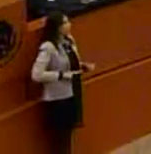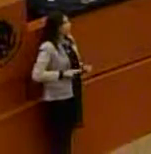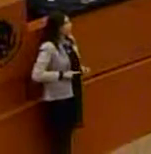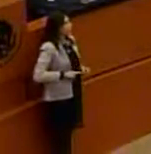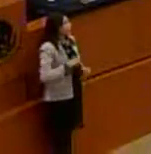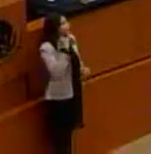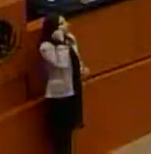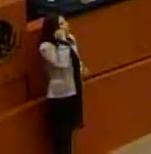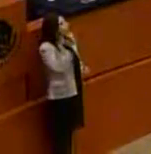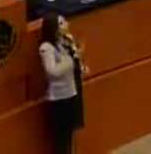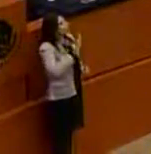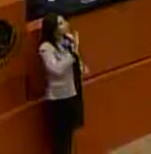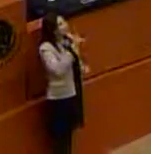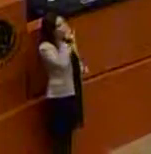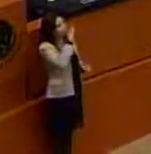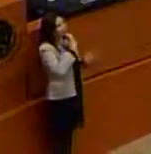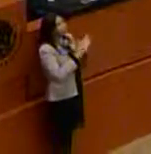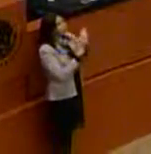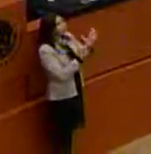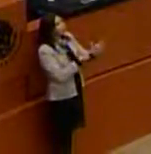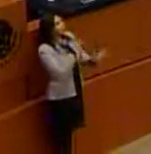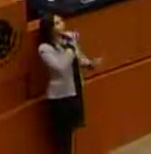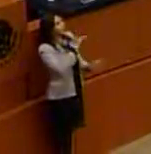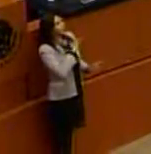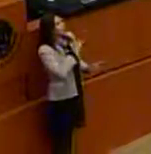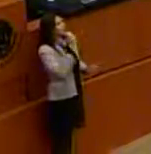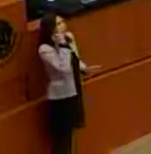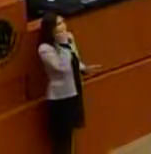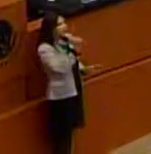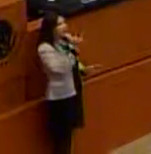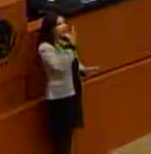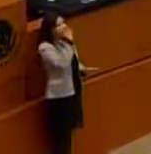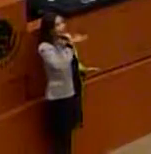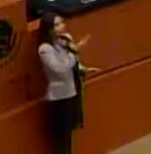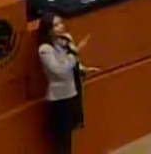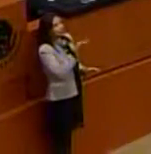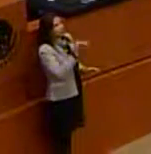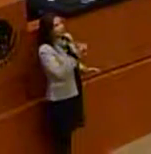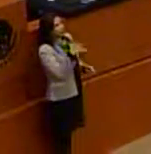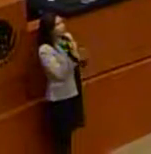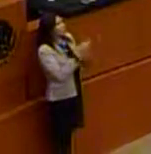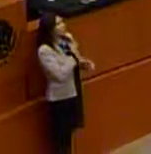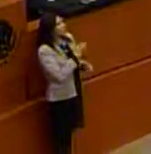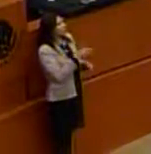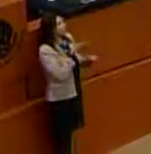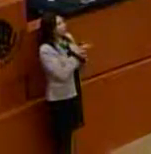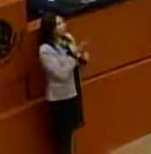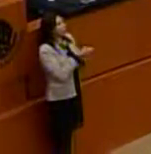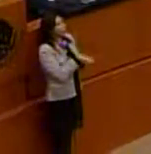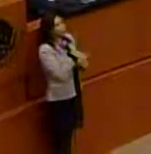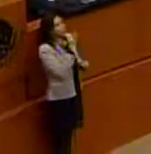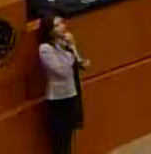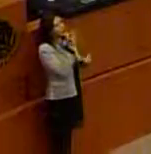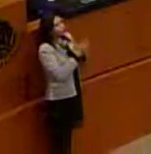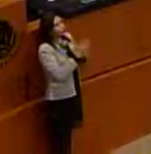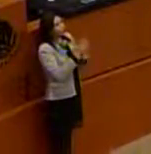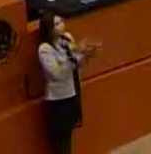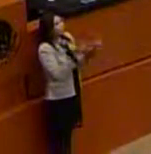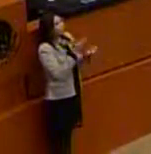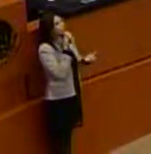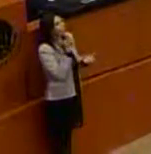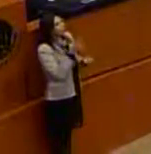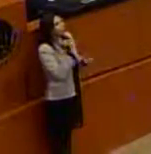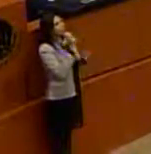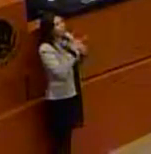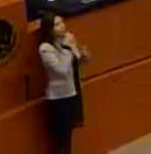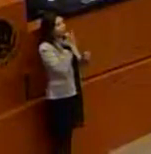pour argumenter que si l'idée du RBI est très bonne en soi, elle ne serait malheureusement pas réalisable selon lui. Cette